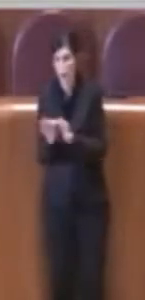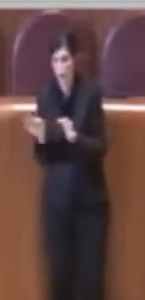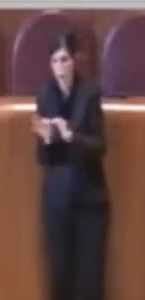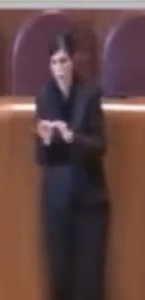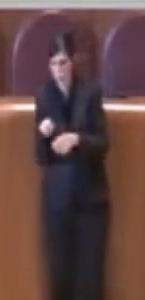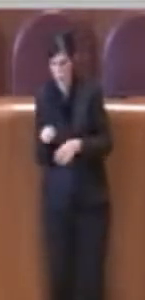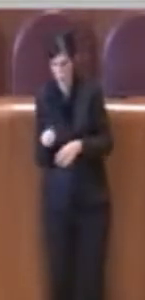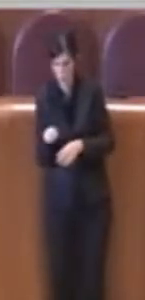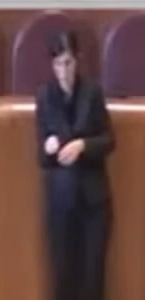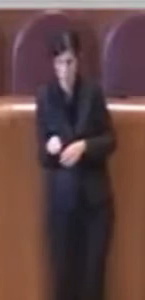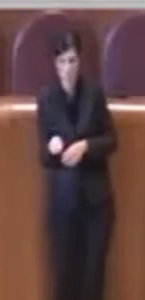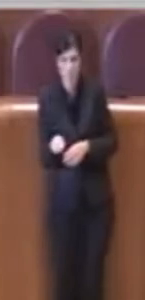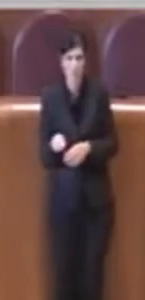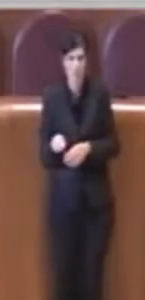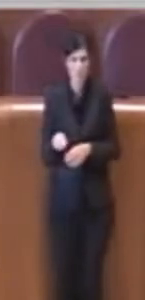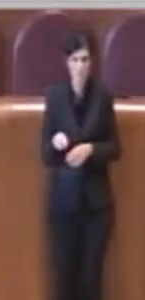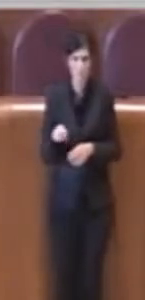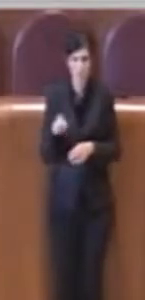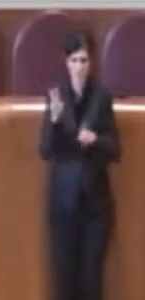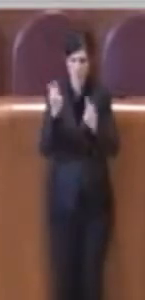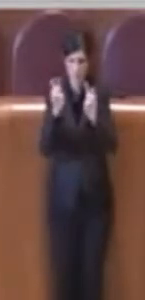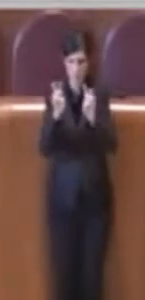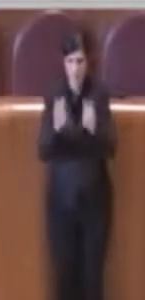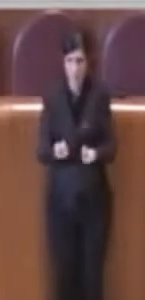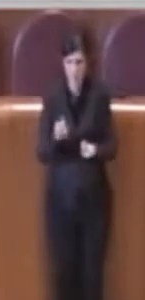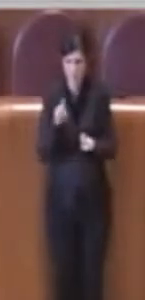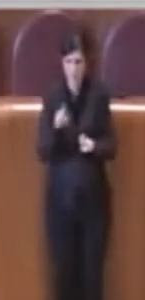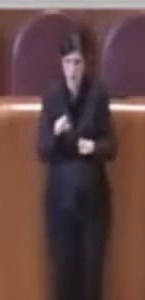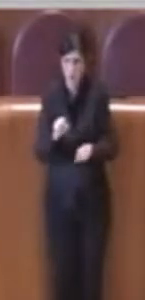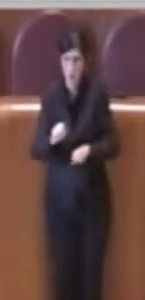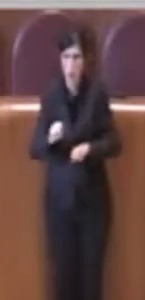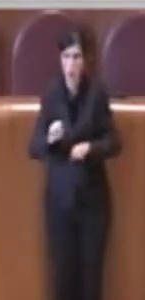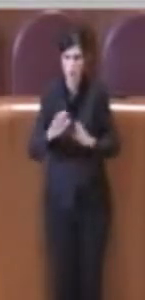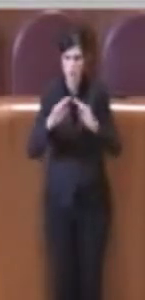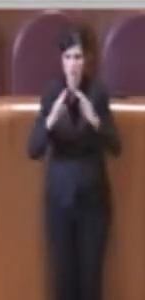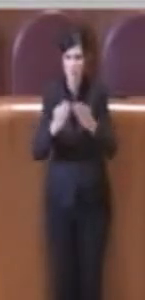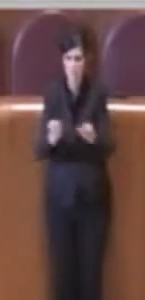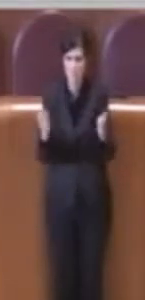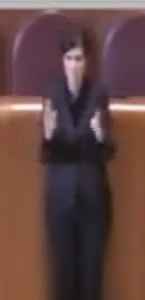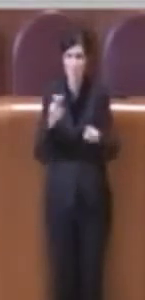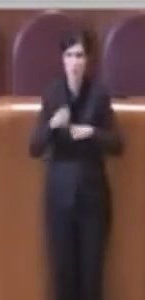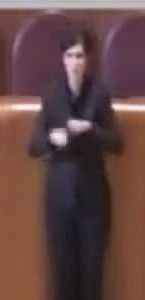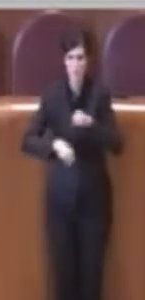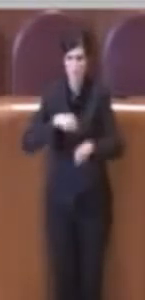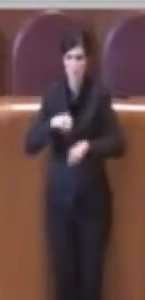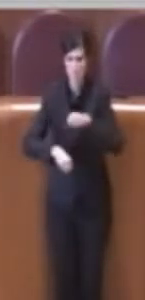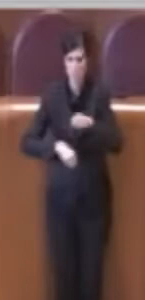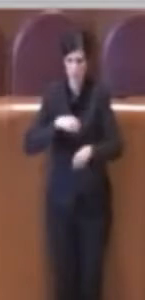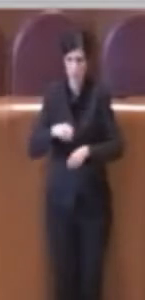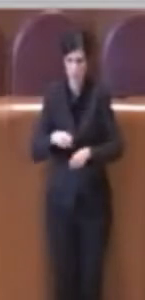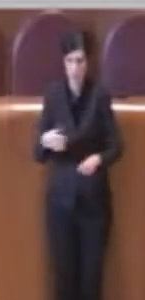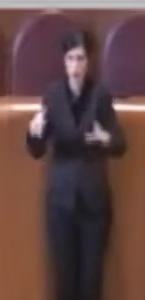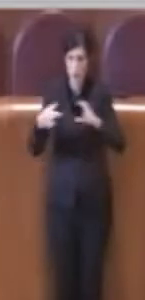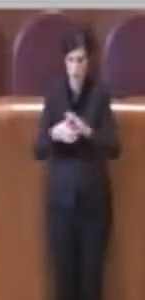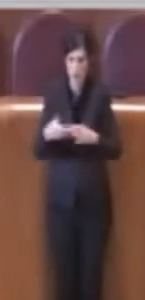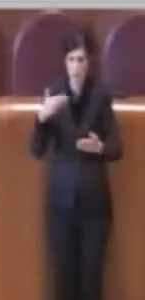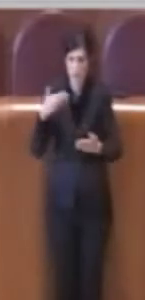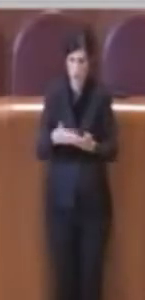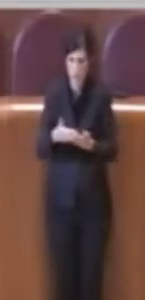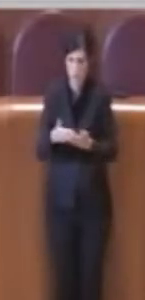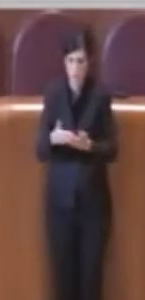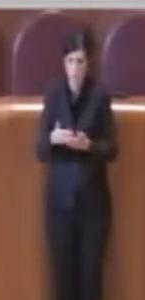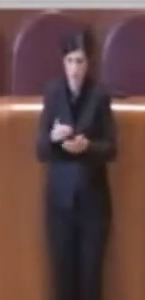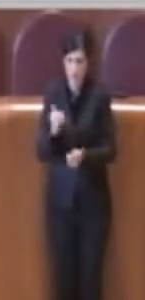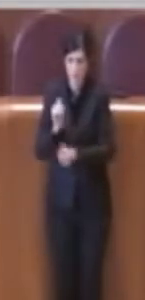le colonnine elettriche, per le rastrelliere delle biciclette che era già stata introdotta, viene solo qui ribadita da una precedente delibera, perché Roma